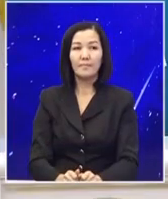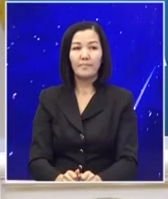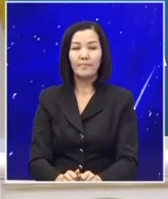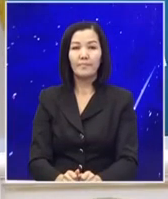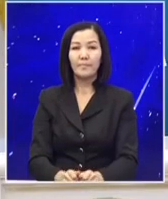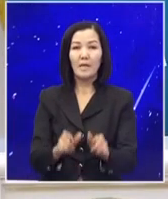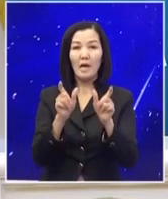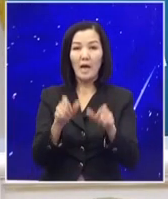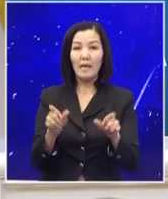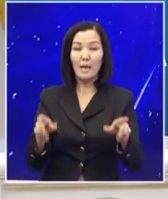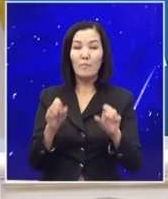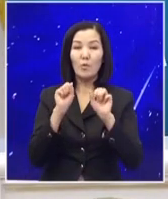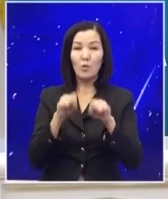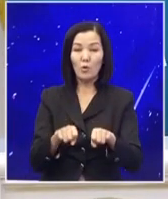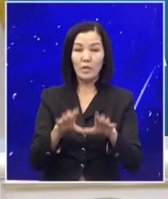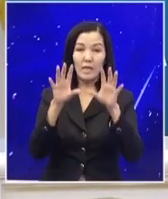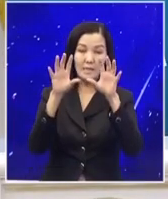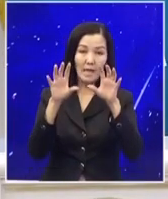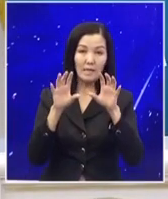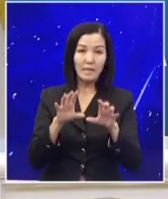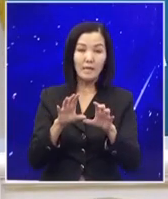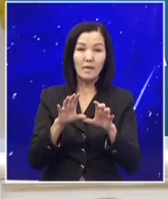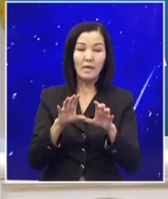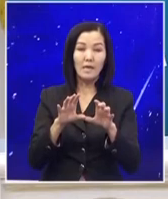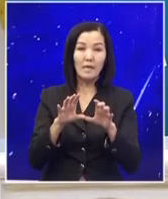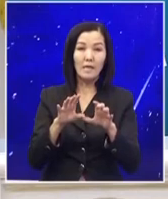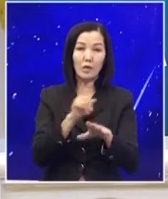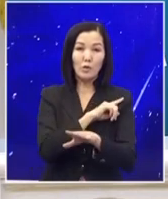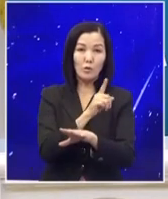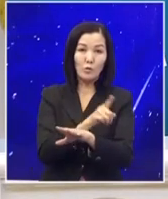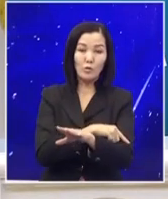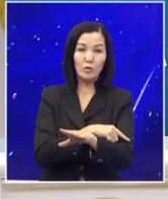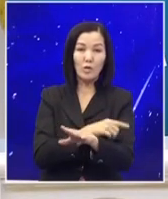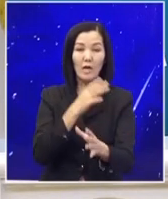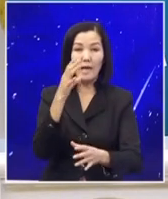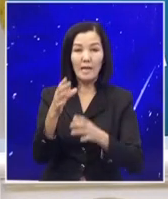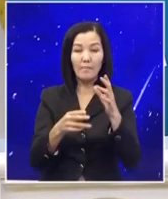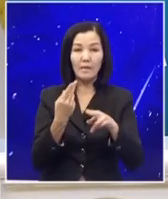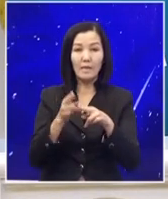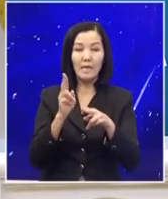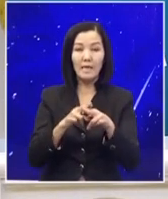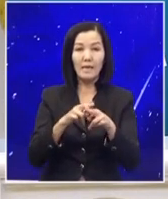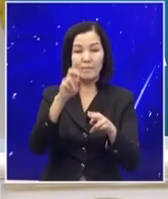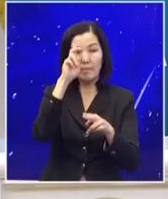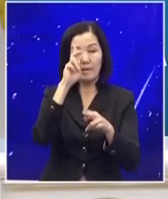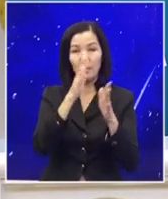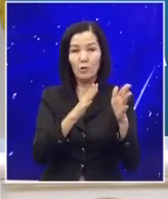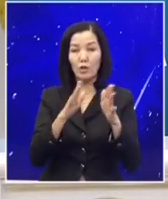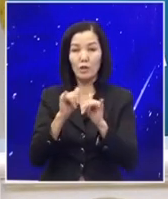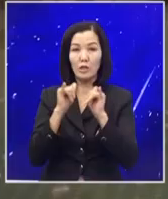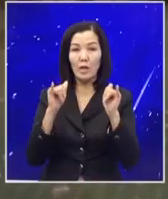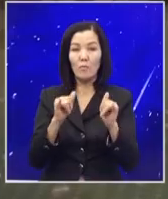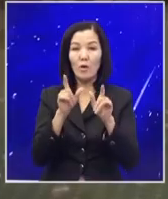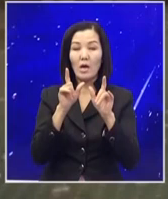Адам құқықтары және заңның үстемдігі. Әлемдегі алпауыт елдердің тұрақты дамуы адам